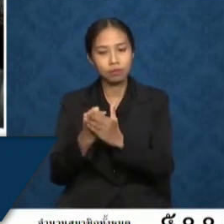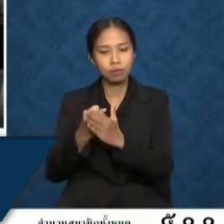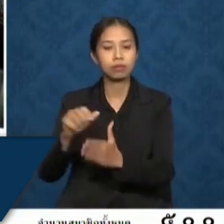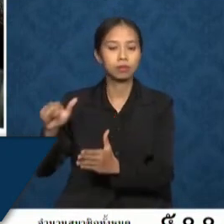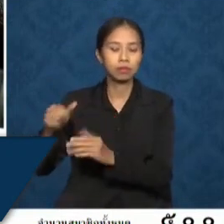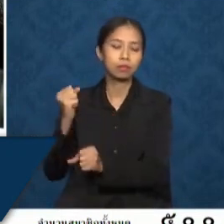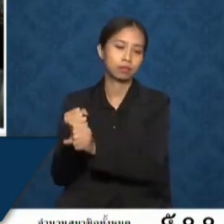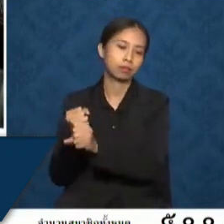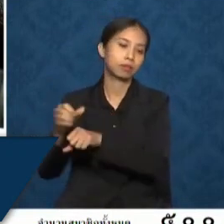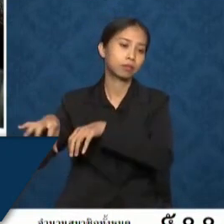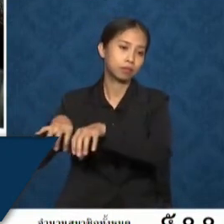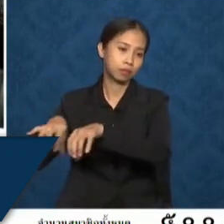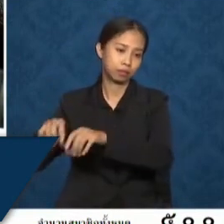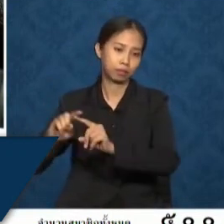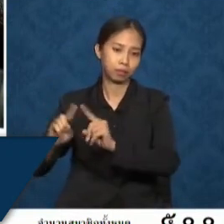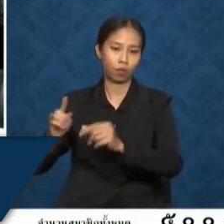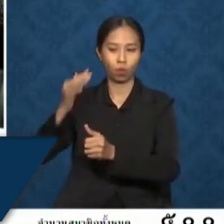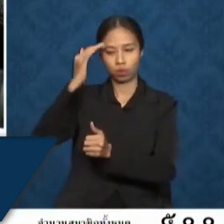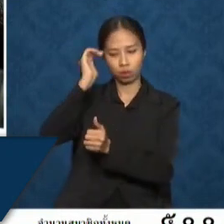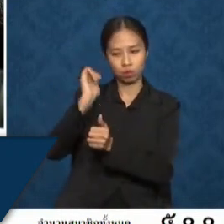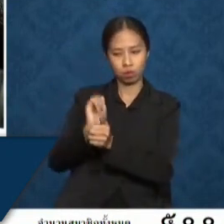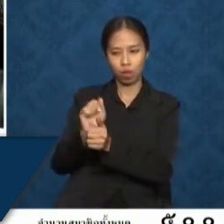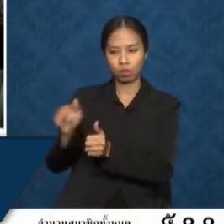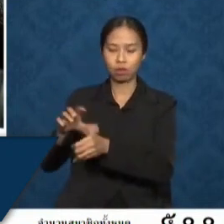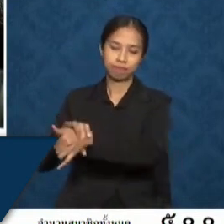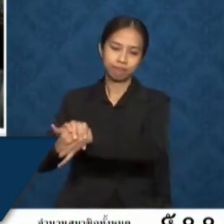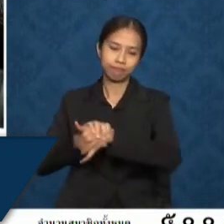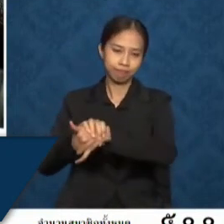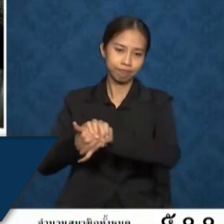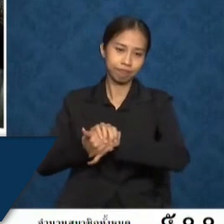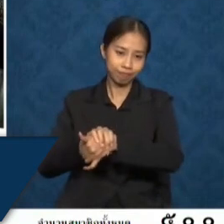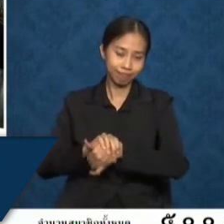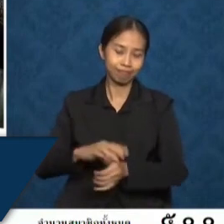เธอเลือกกับทำใหเธอถเจ้หนาที่ตำรจอ้มไปมากกวา 5 ครั้ง